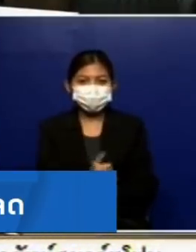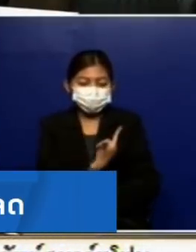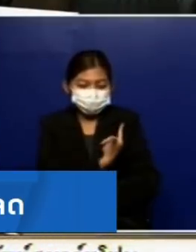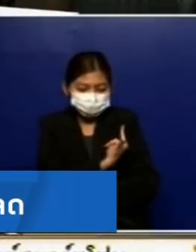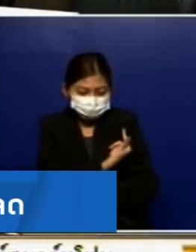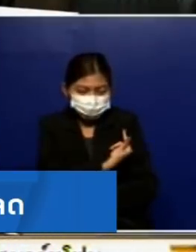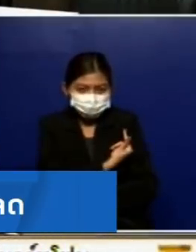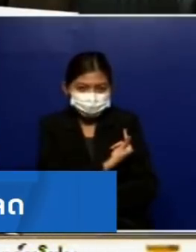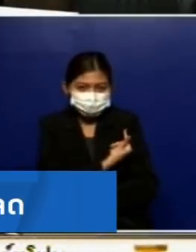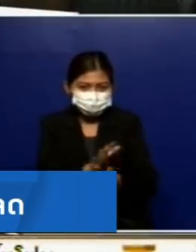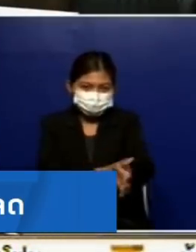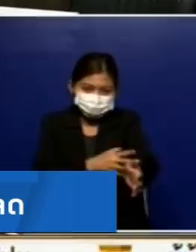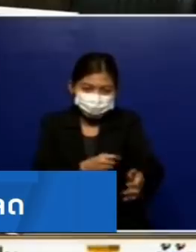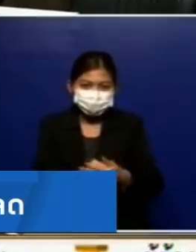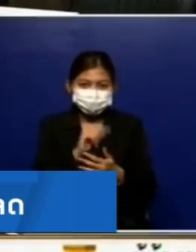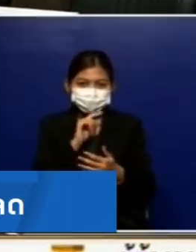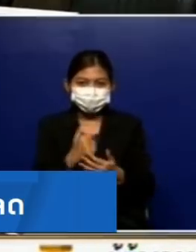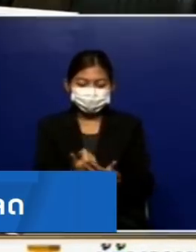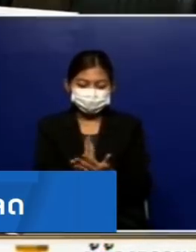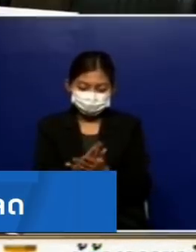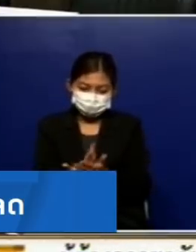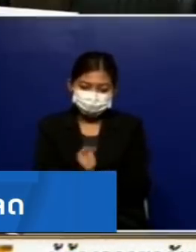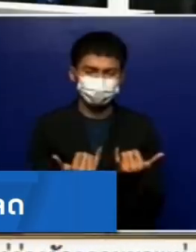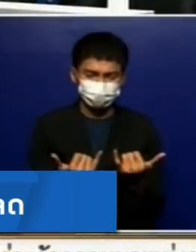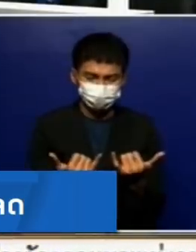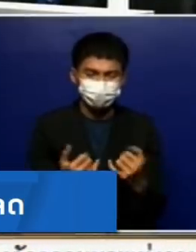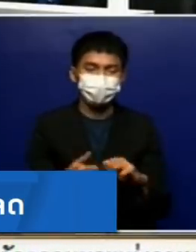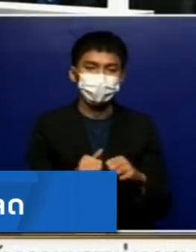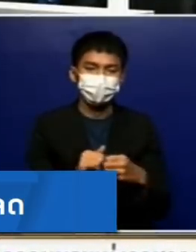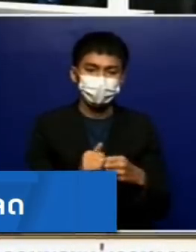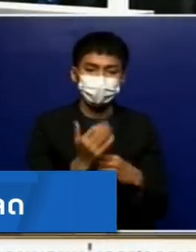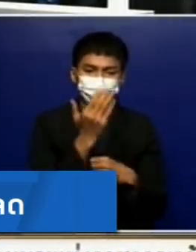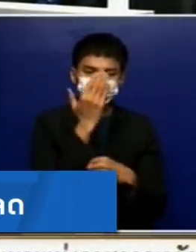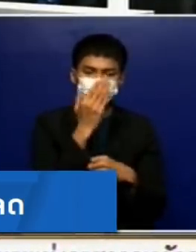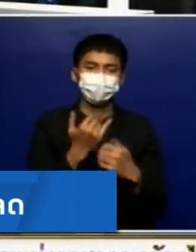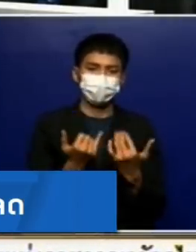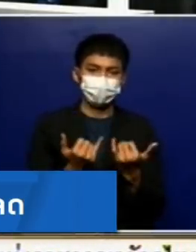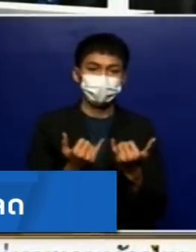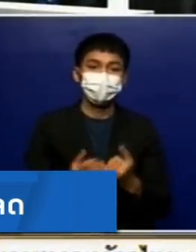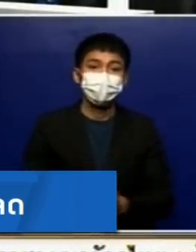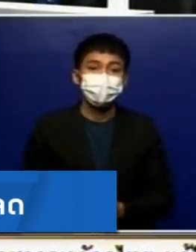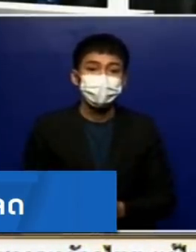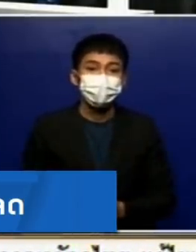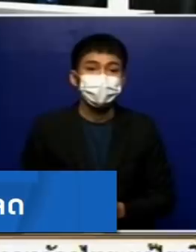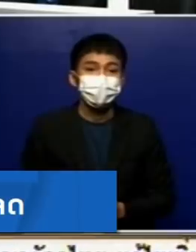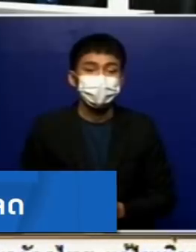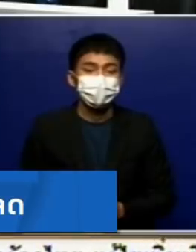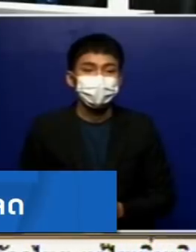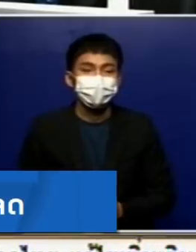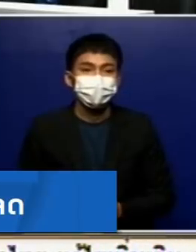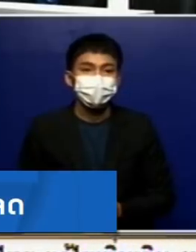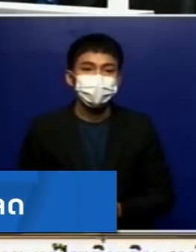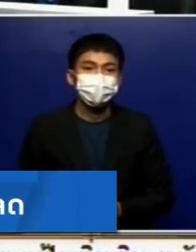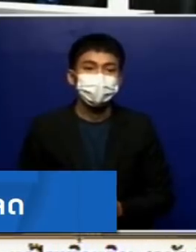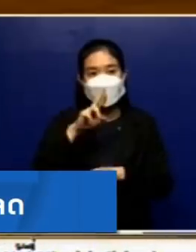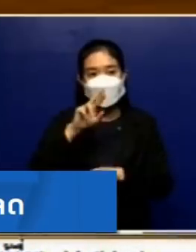รวจเอกทวีสอดส่องหลายคนชี้ประเด็นสำคัญนะครับว่าพลเอกประยุทธ์มีการใช้งบประมาณในแบบที่ส่อพิรุษนะครับไม่เหมาะสม